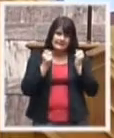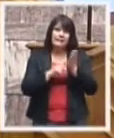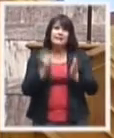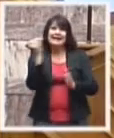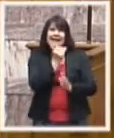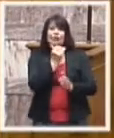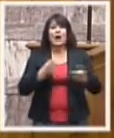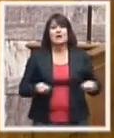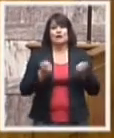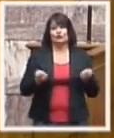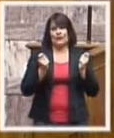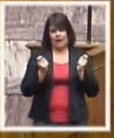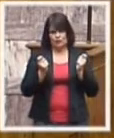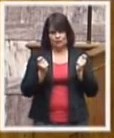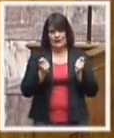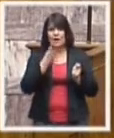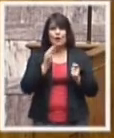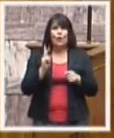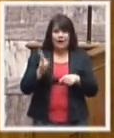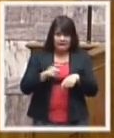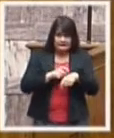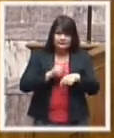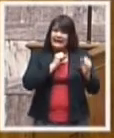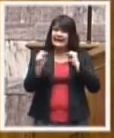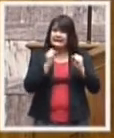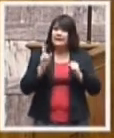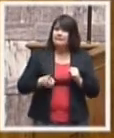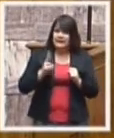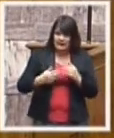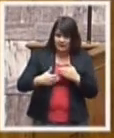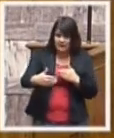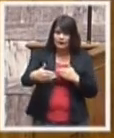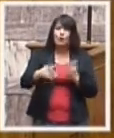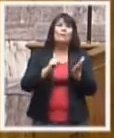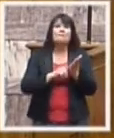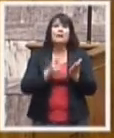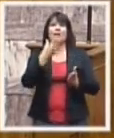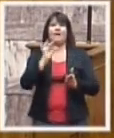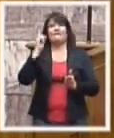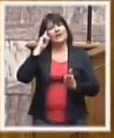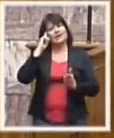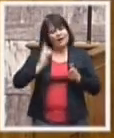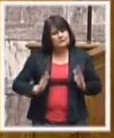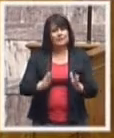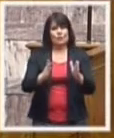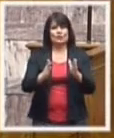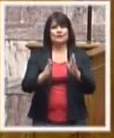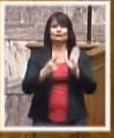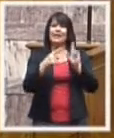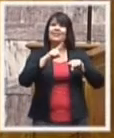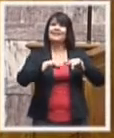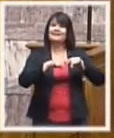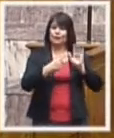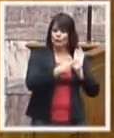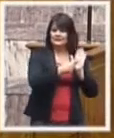αντίδραση. Γιατί μια κρίση μαζί με τους κινδύνους που δημιουργεί θα πρέπει να αντιμετωπίζεται και σαν μια ευκαιρία για να σταλθούν θετικά μηνύματα, καθώς τα